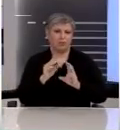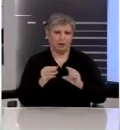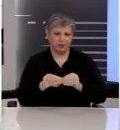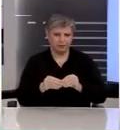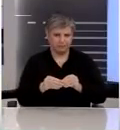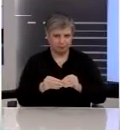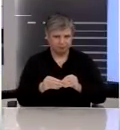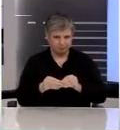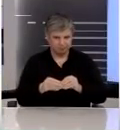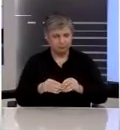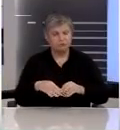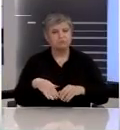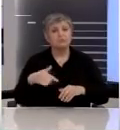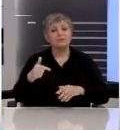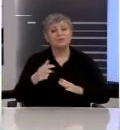Το Νοέμβριο λοιπόν του